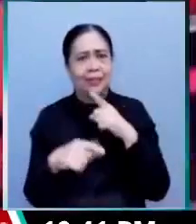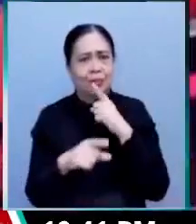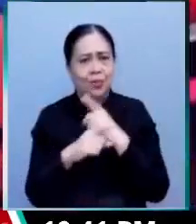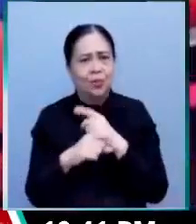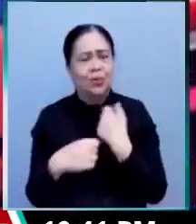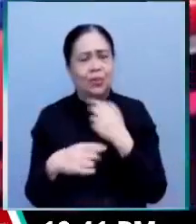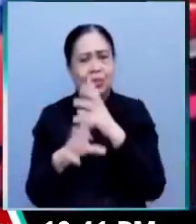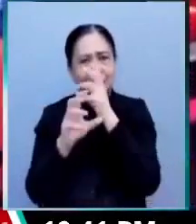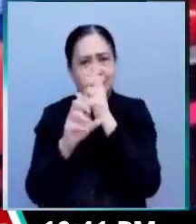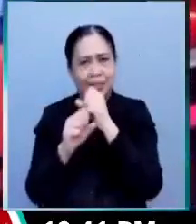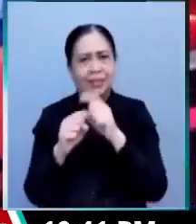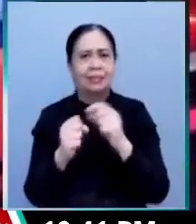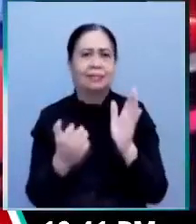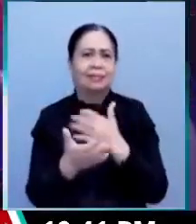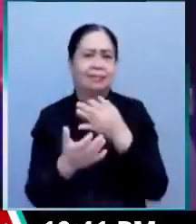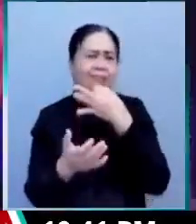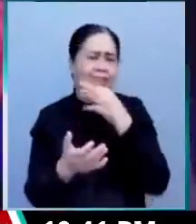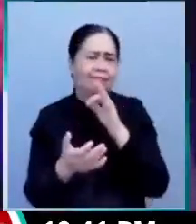ang kanta.